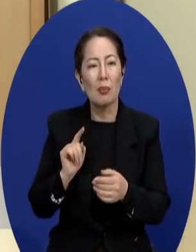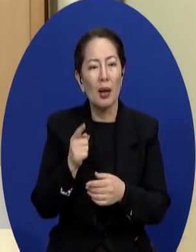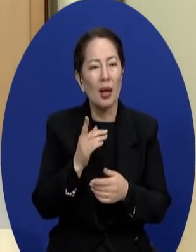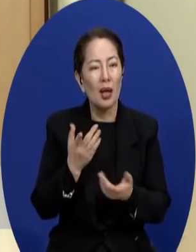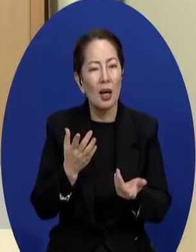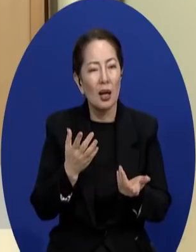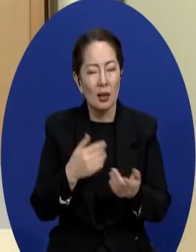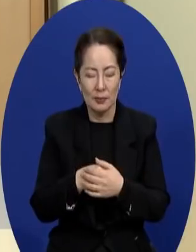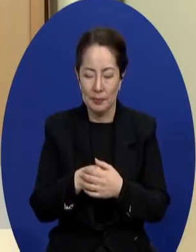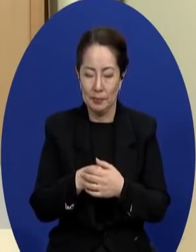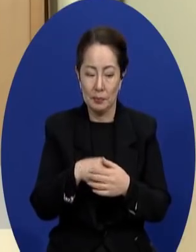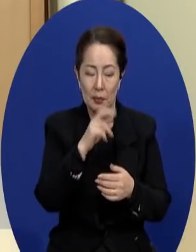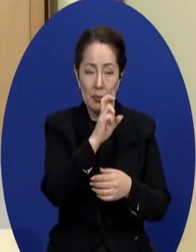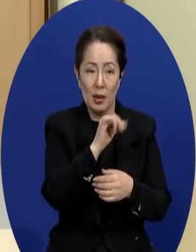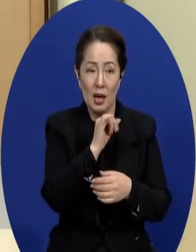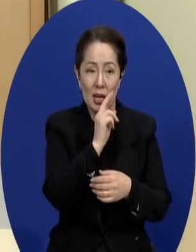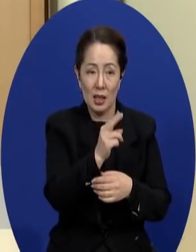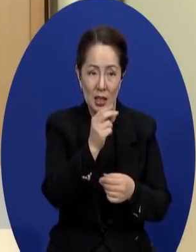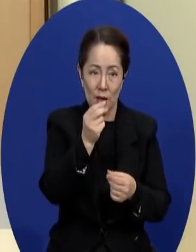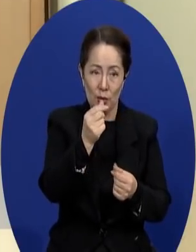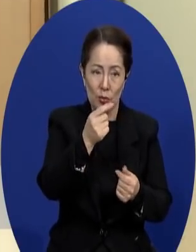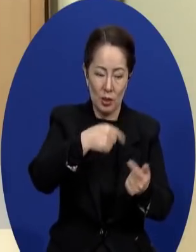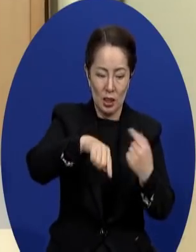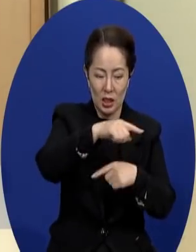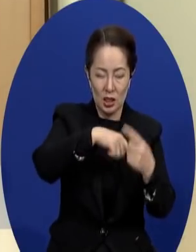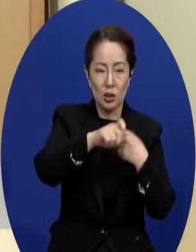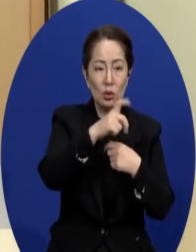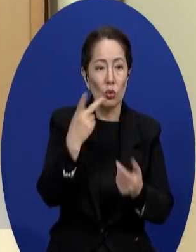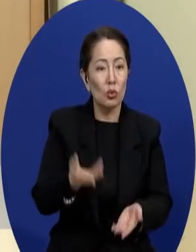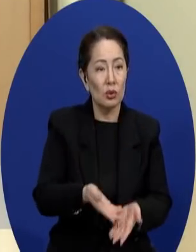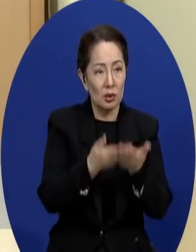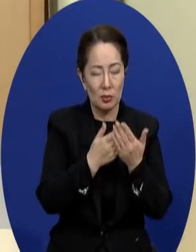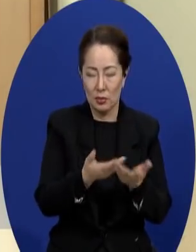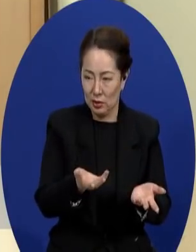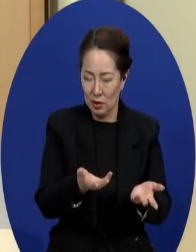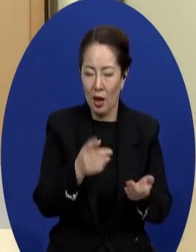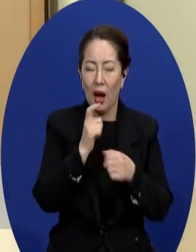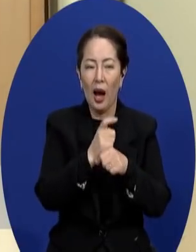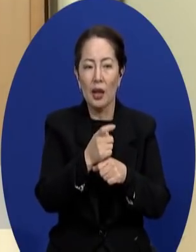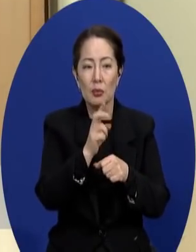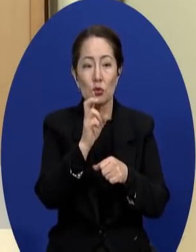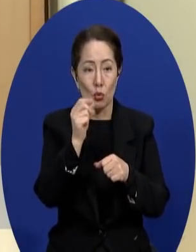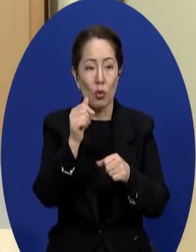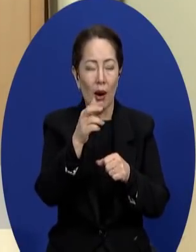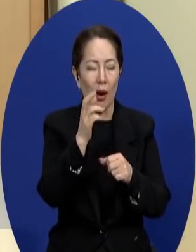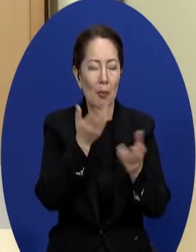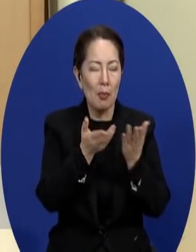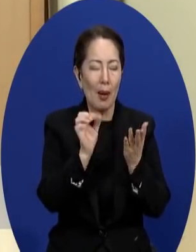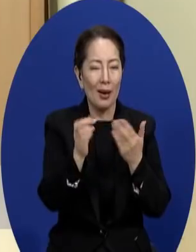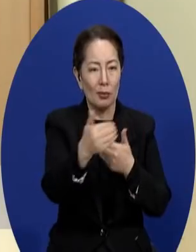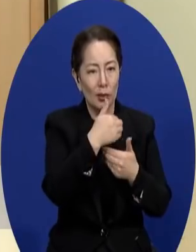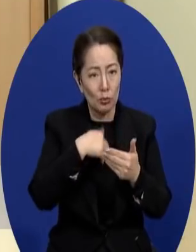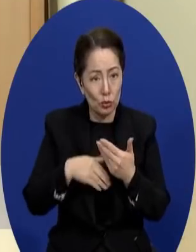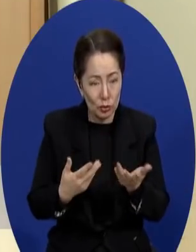бол ерөөсөө банкны одоо эргэлтийн хүү бид нар маш ихээр дэмжиж дээ тий. Одоо халамжийн бүх мөнгөд арилжааны банкуудаар явж гээд саяны ярьсан